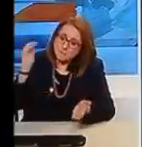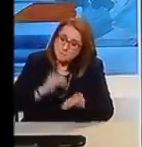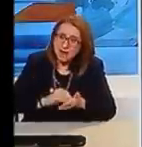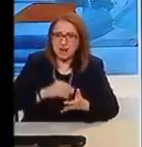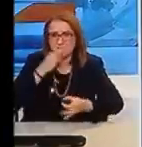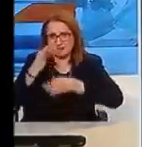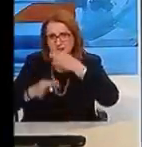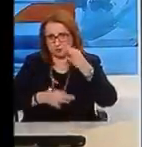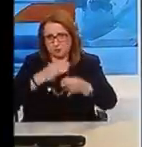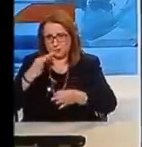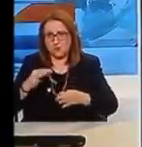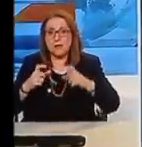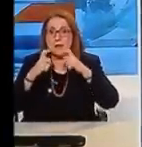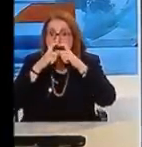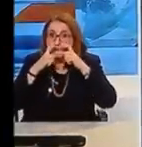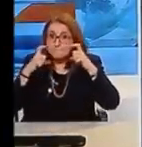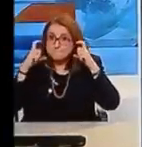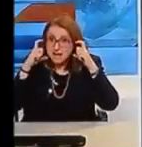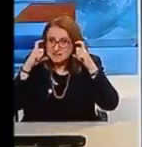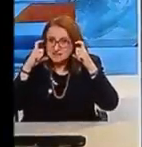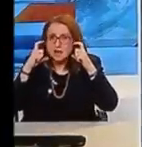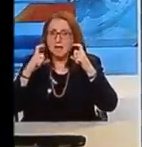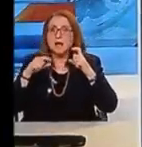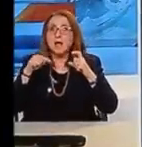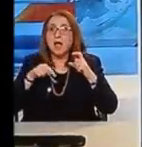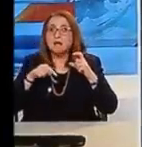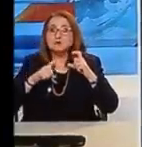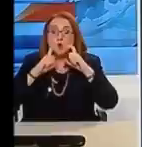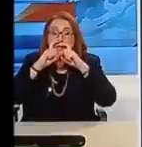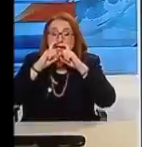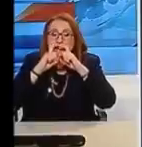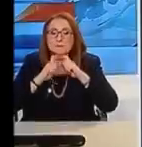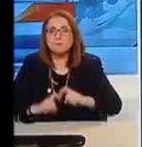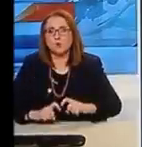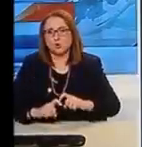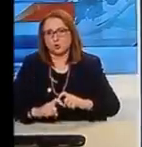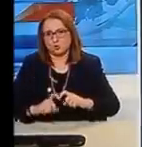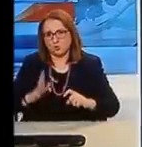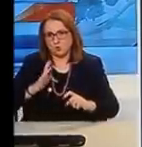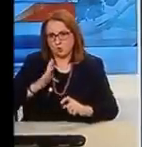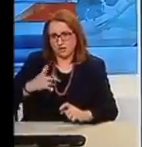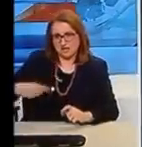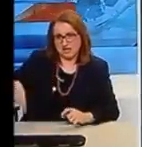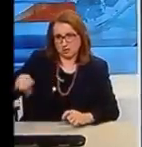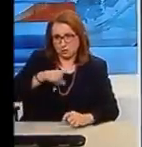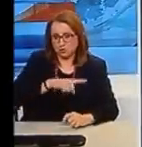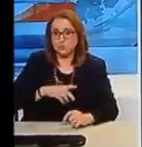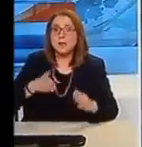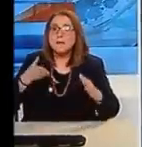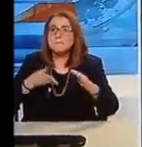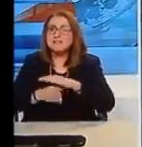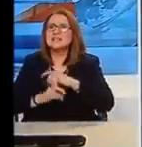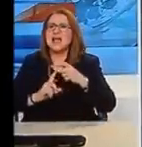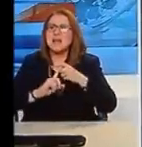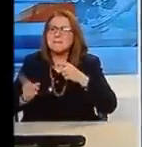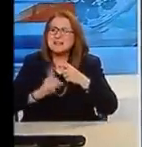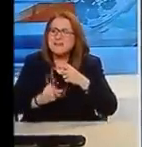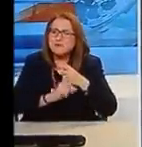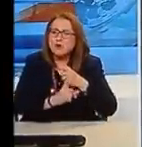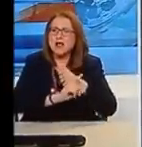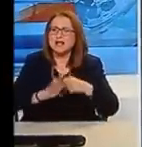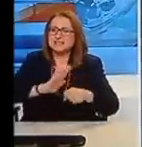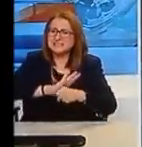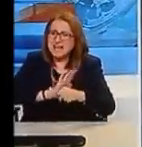παρανοήσεων. Η μάσκα ή το κάλυμα προσώπου είναι υποχρεωτικό για τους πολίτες, στα μέσα μαζικής μεταφοράς και στα